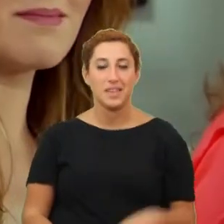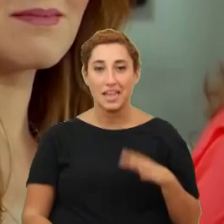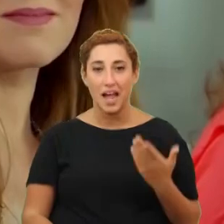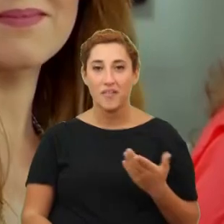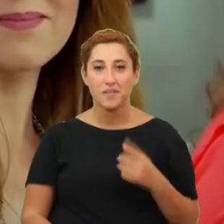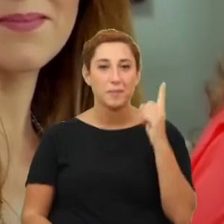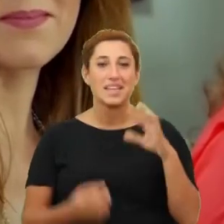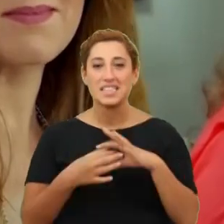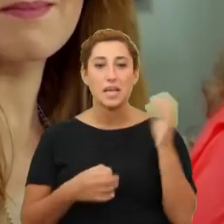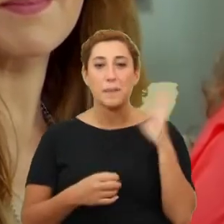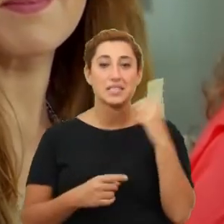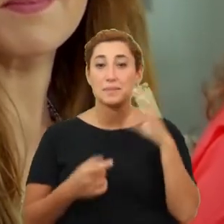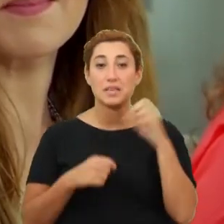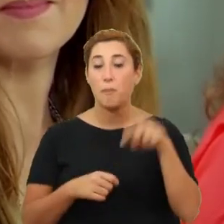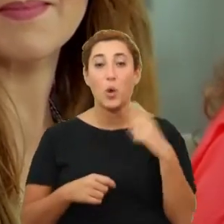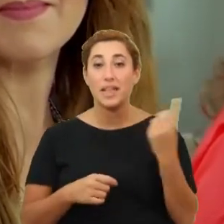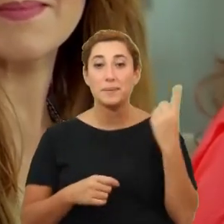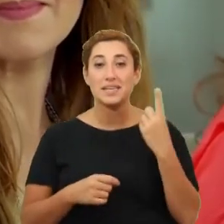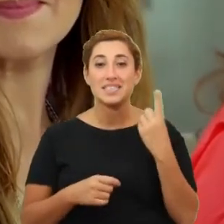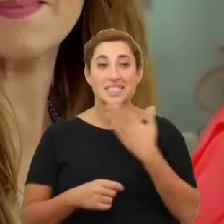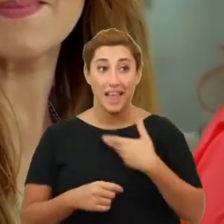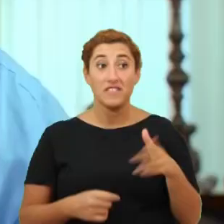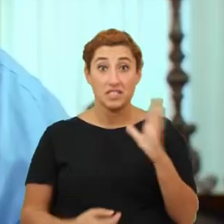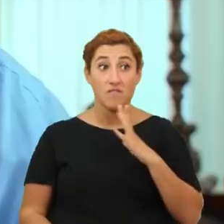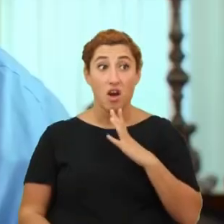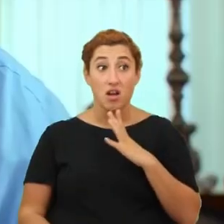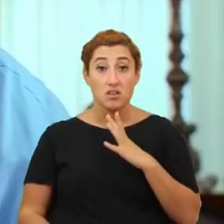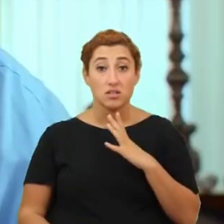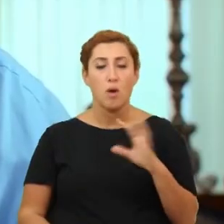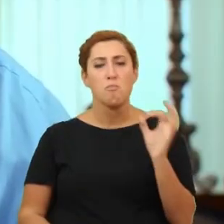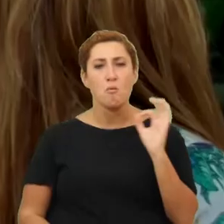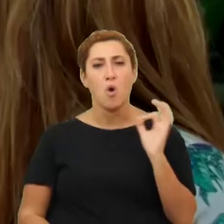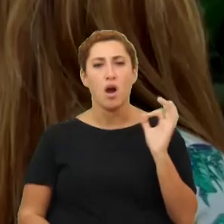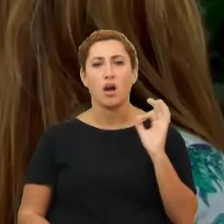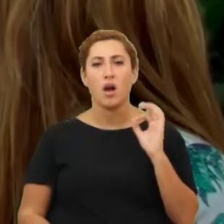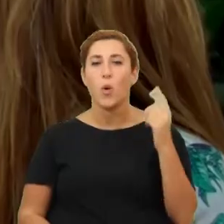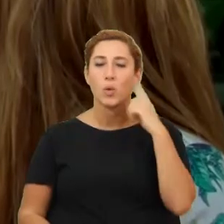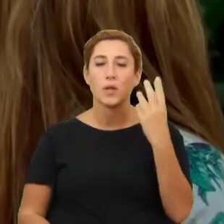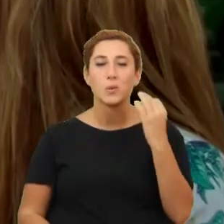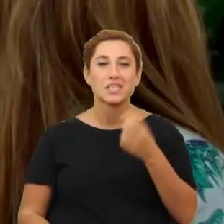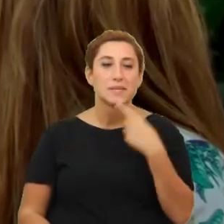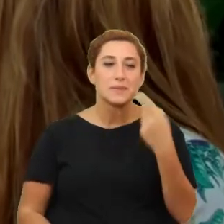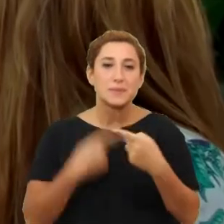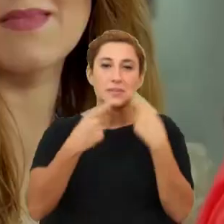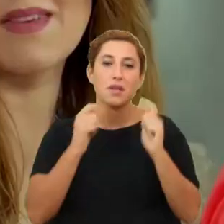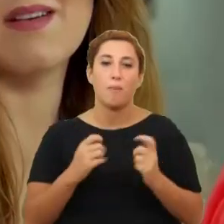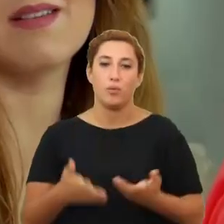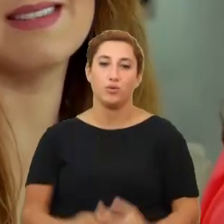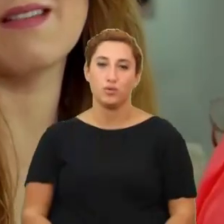Yani bir insan başka bir insana böyle bir sevgi duyuyorsa muhakkak kulağına güzel şeyler